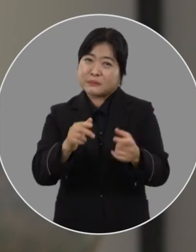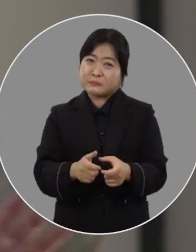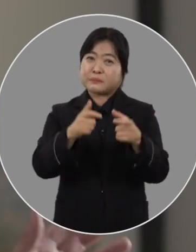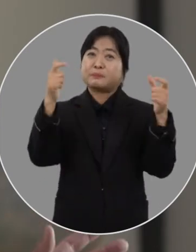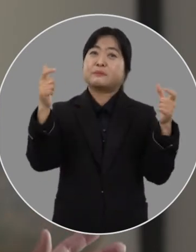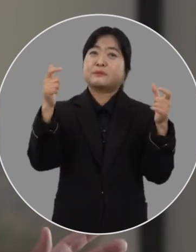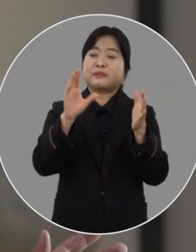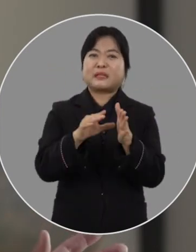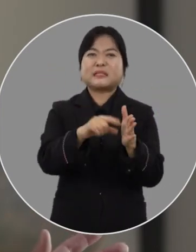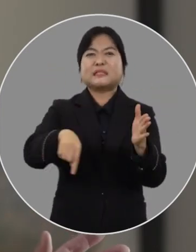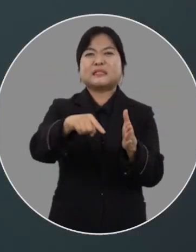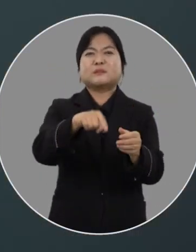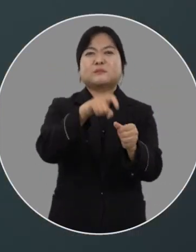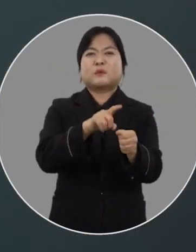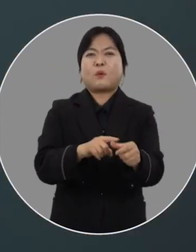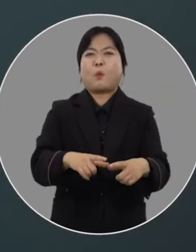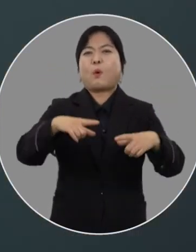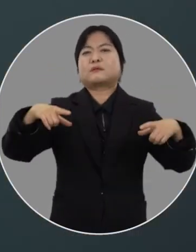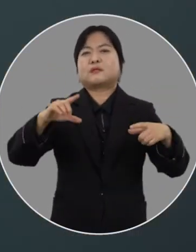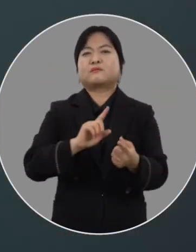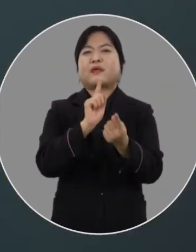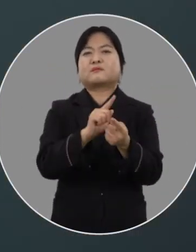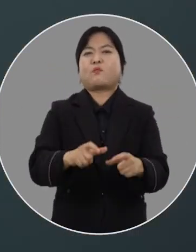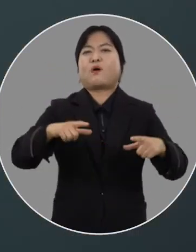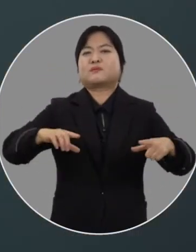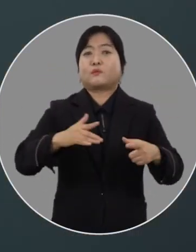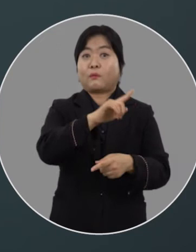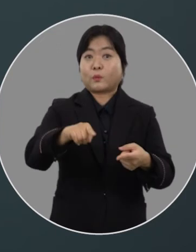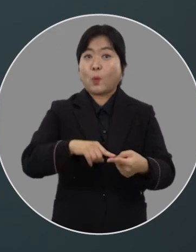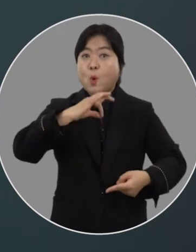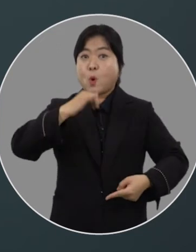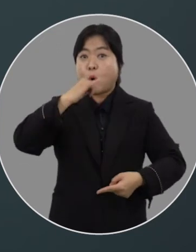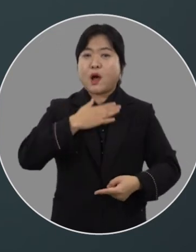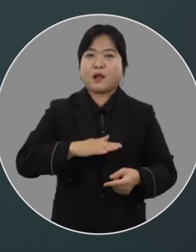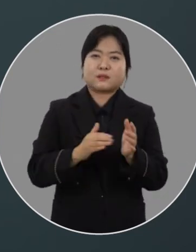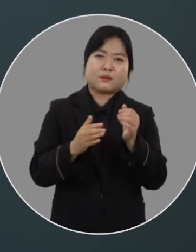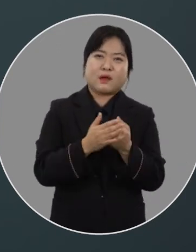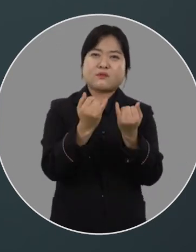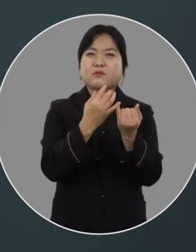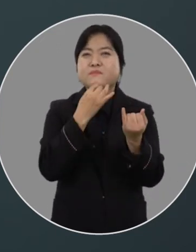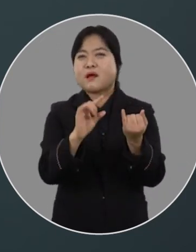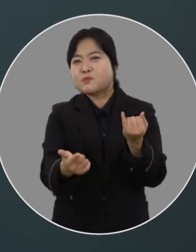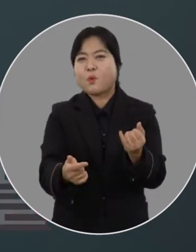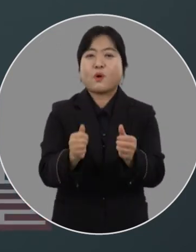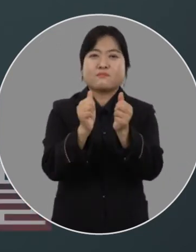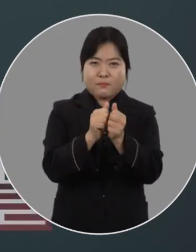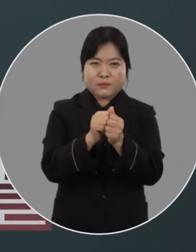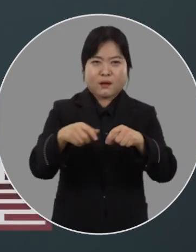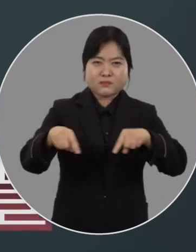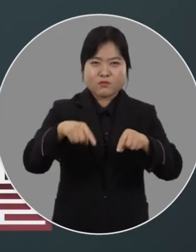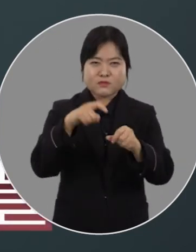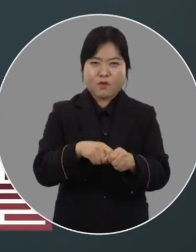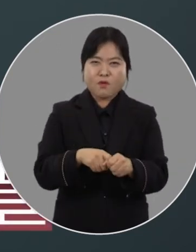몰리면서는 확장되기 시작합니다. 이제는 이것이 효력이 있다는 사실을 알았기 때문에 더 이상 여성뿐만이 아니라